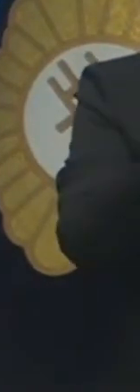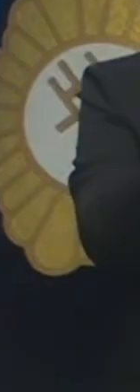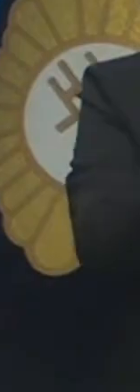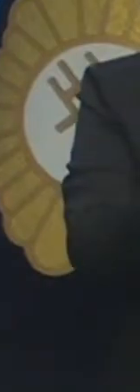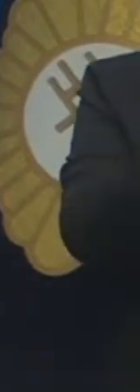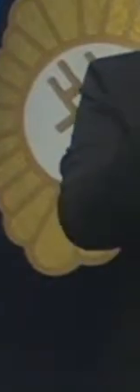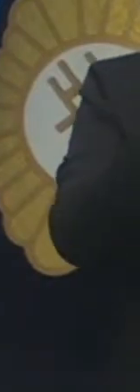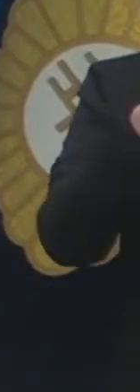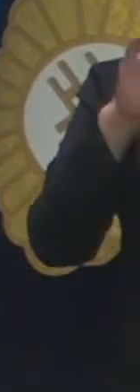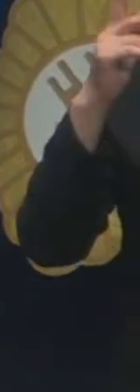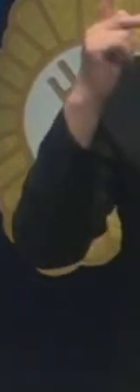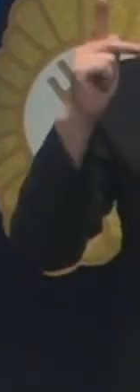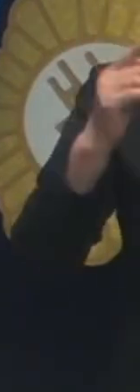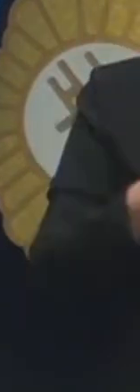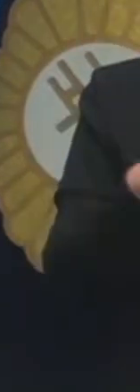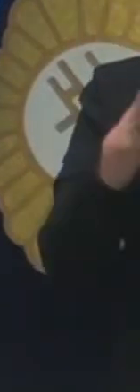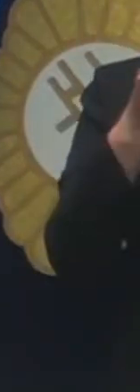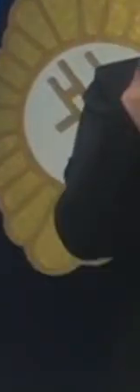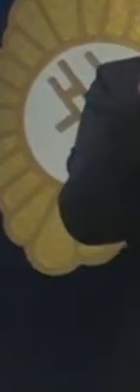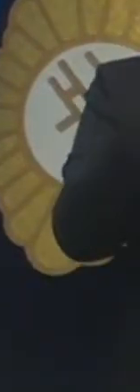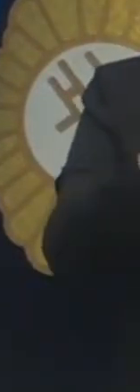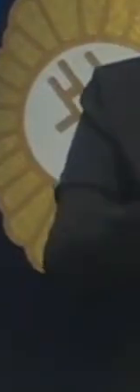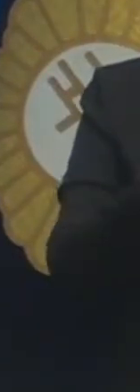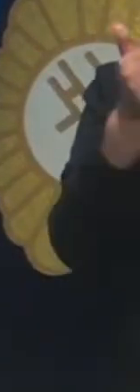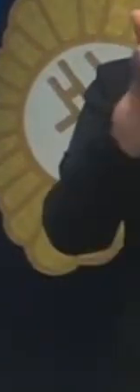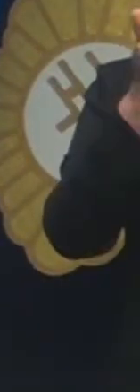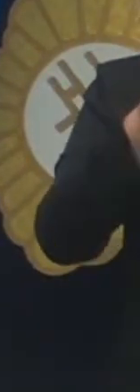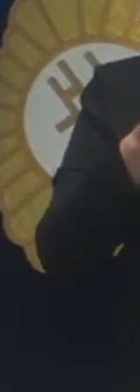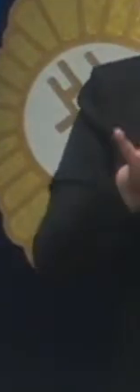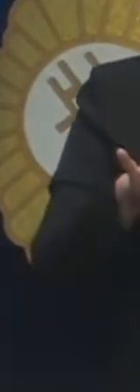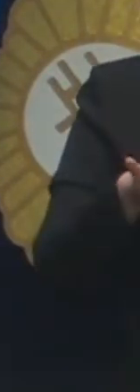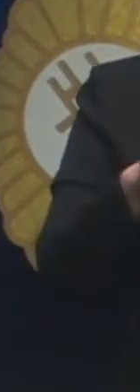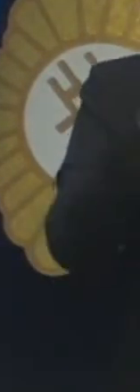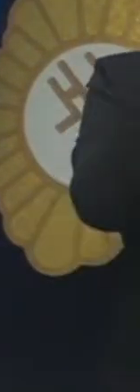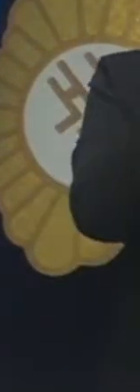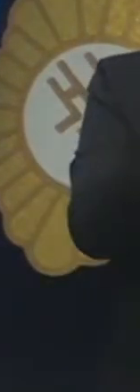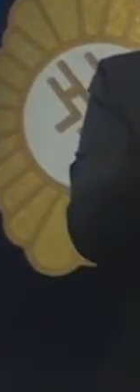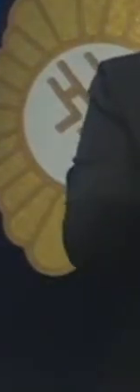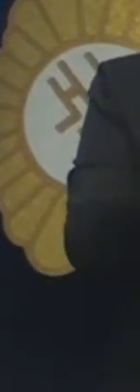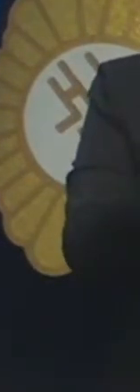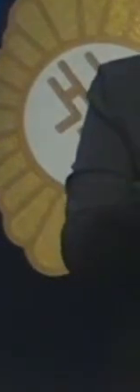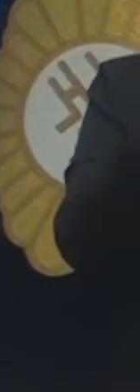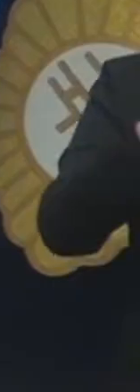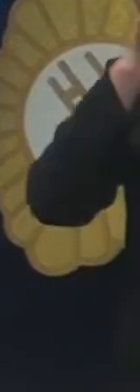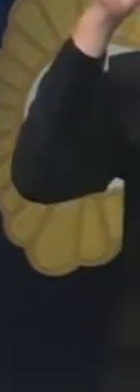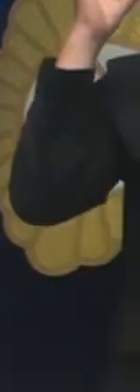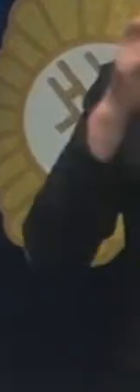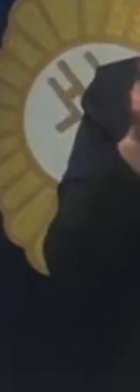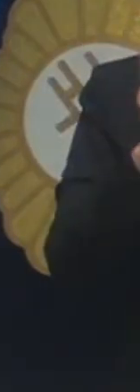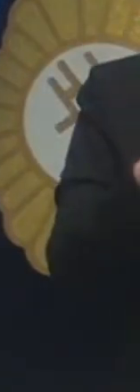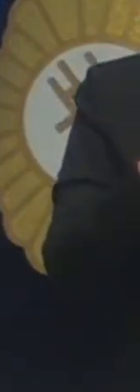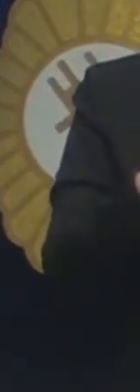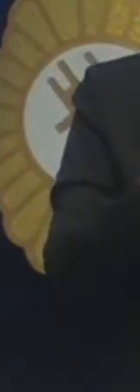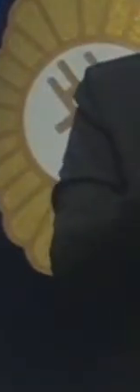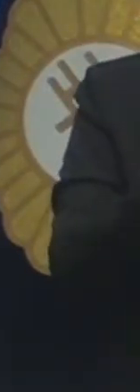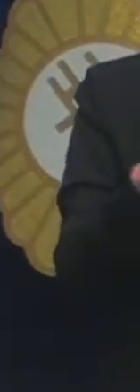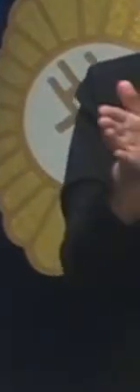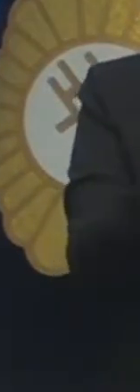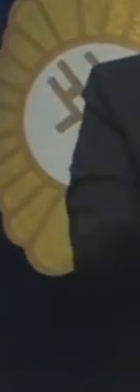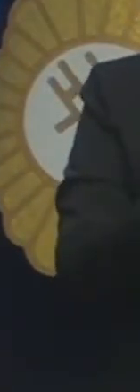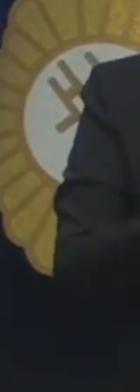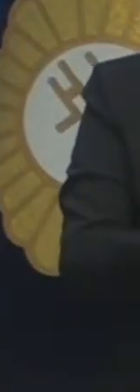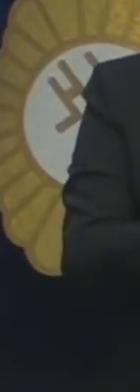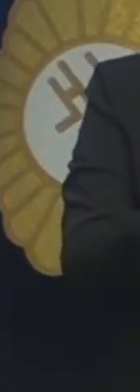MBK 파트너즈의 김병주 회장과 김광일 부회장을 당장 구속하고 10년 전 홈플러스 인수 때부터 지금까지